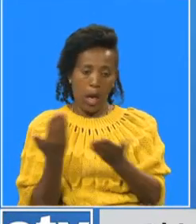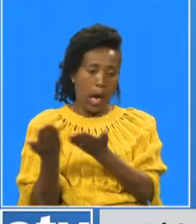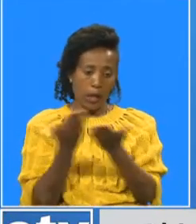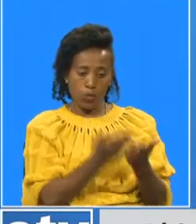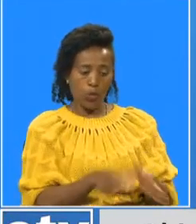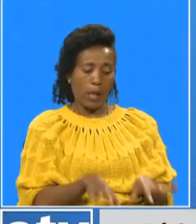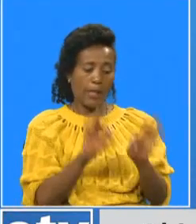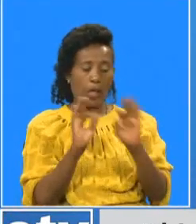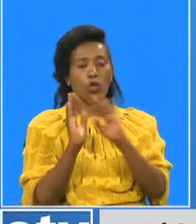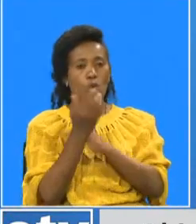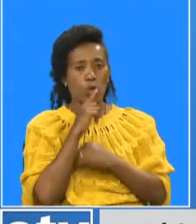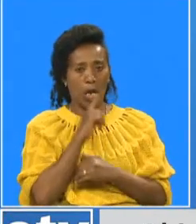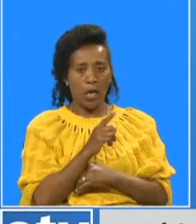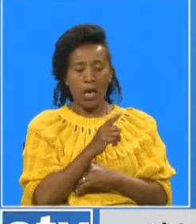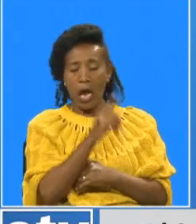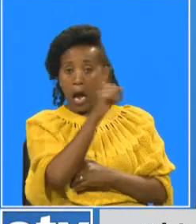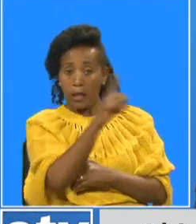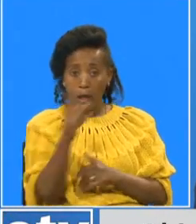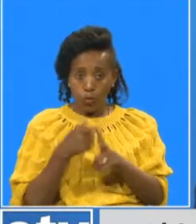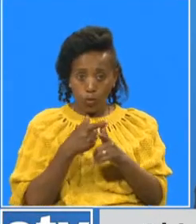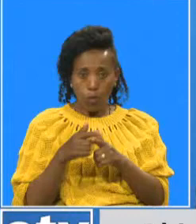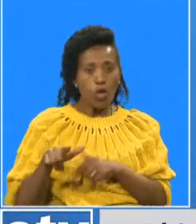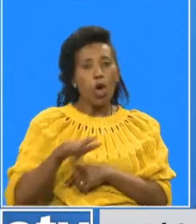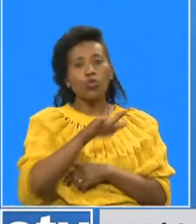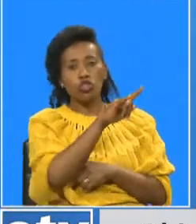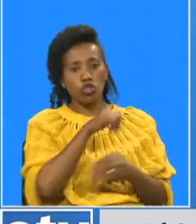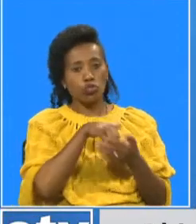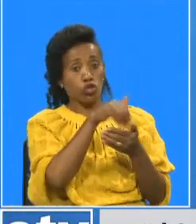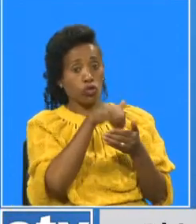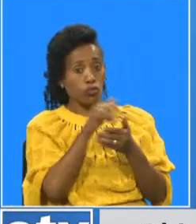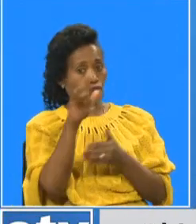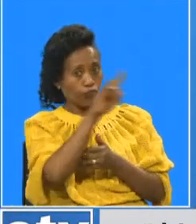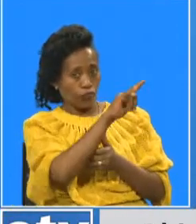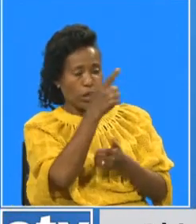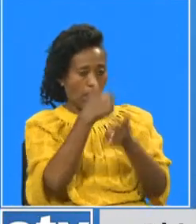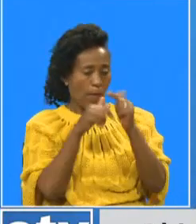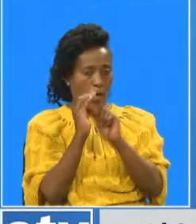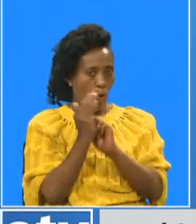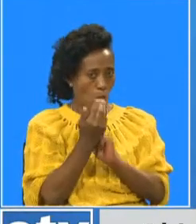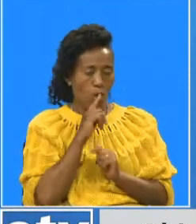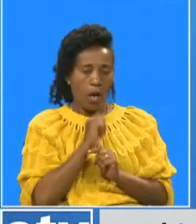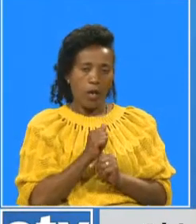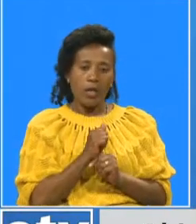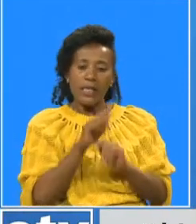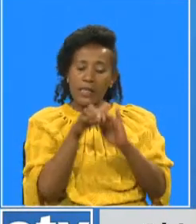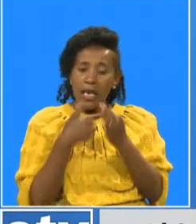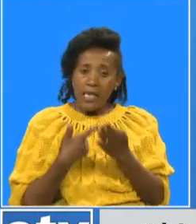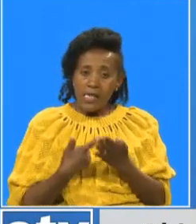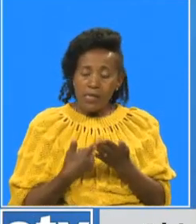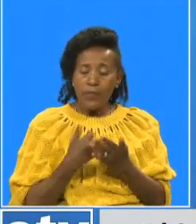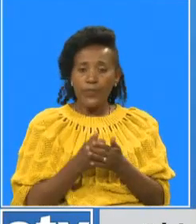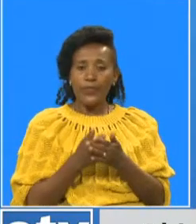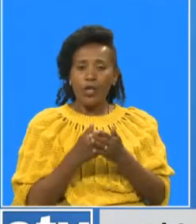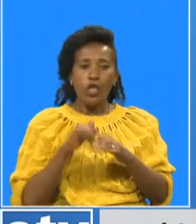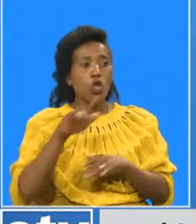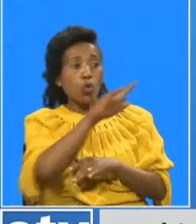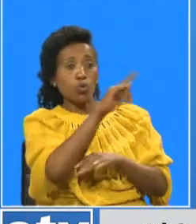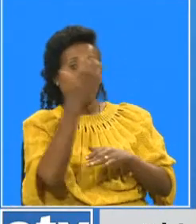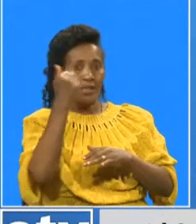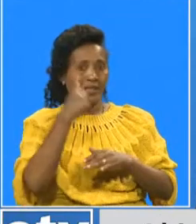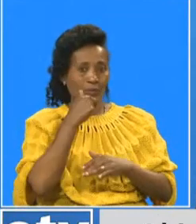አቅርቦቱ የሚገኝ ይኖራል፣ አንዳንዱ ደግሞ ከውጭ የሚመጣ ይኖራል። ስለዚህ የውጭው